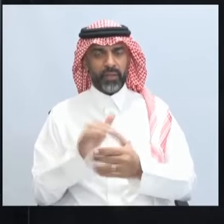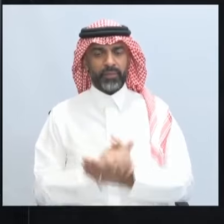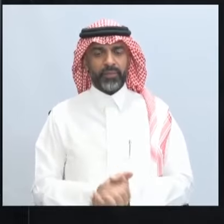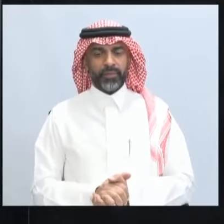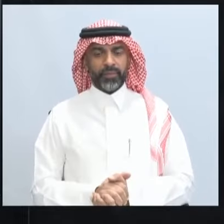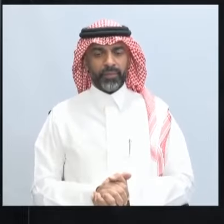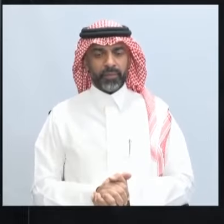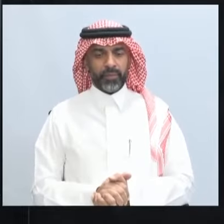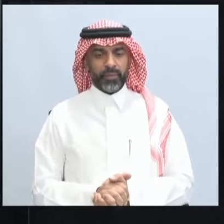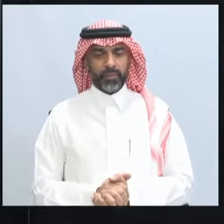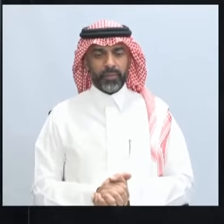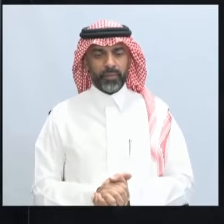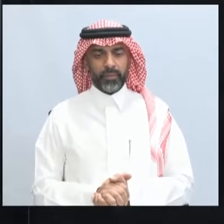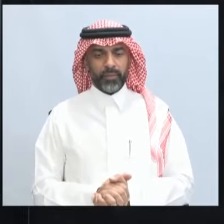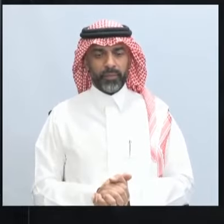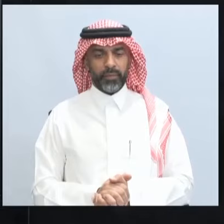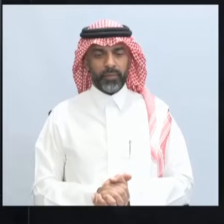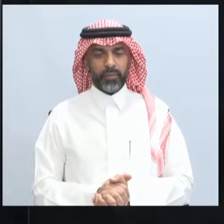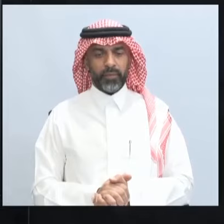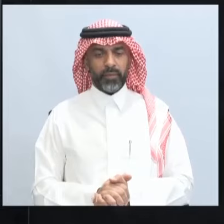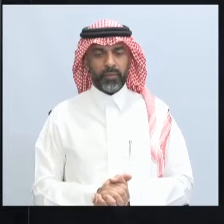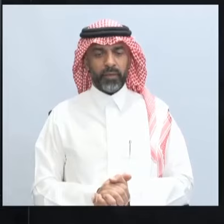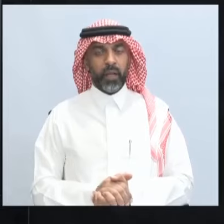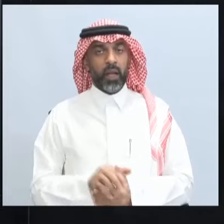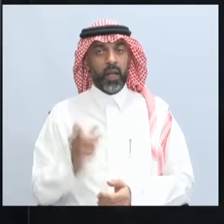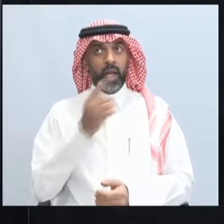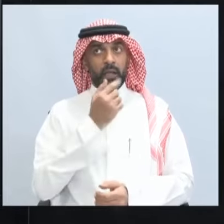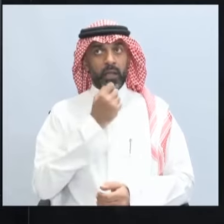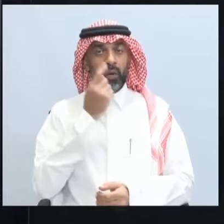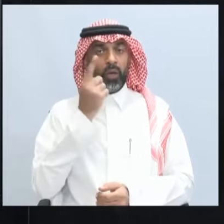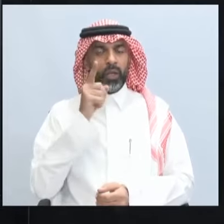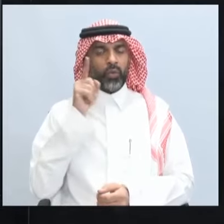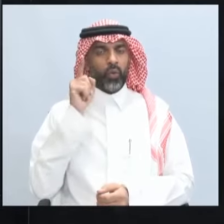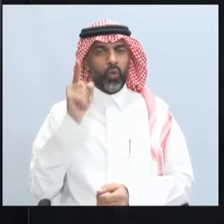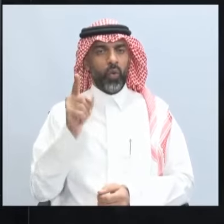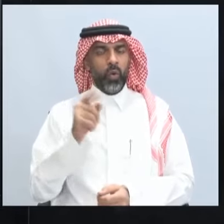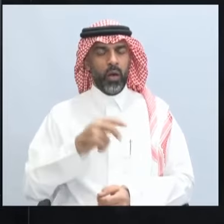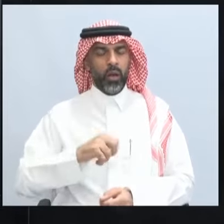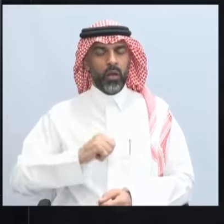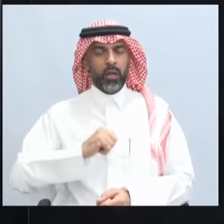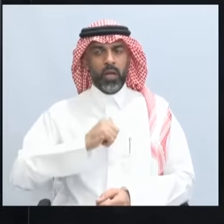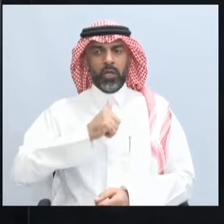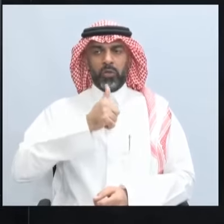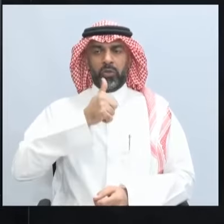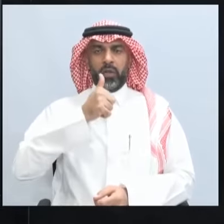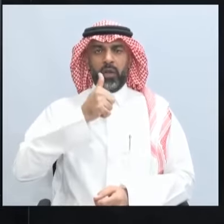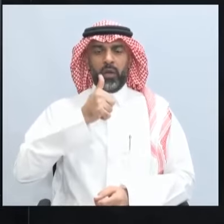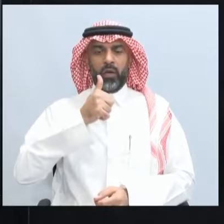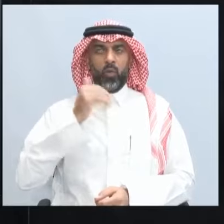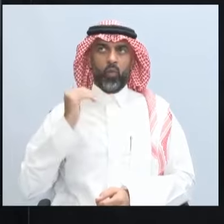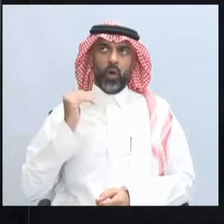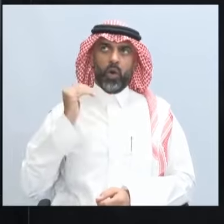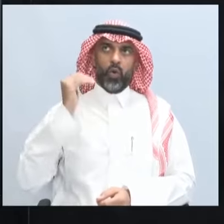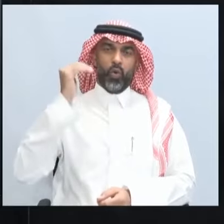اخرى ما هي هذه النتيجه الاخرى نقول التوحيد هو سبيل العزه والشرف والرفعه والعلو هو سبيل